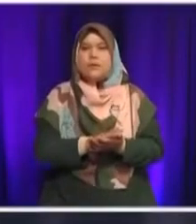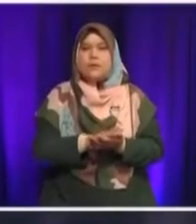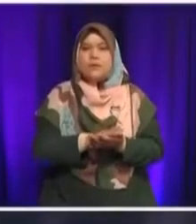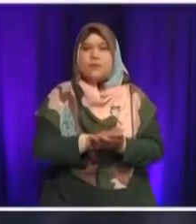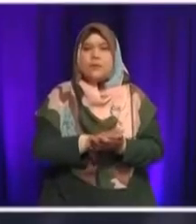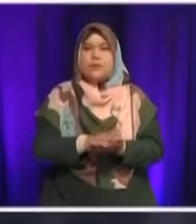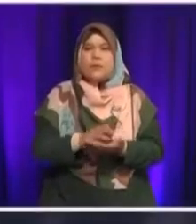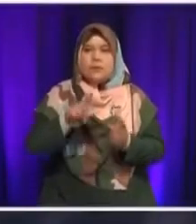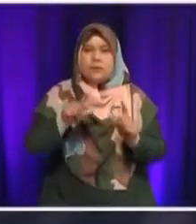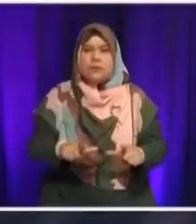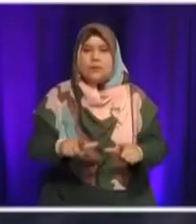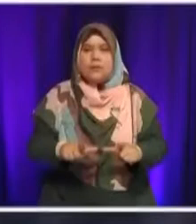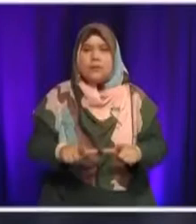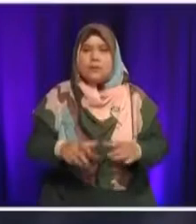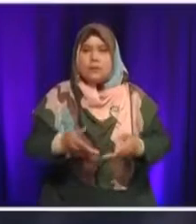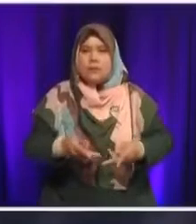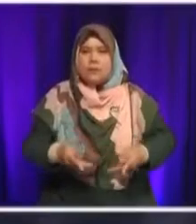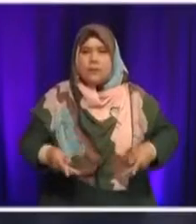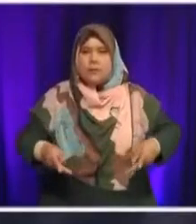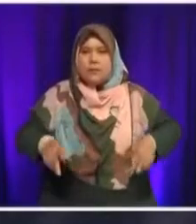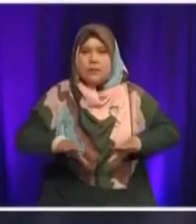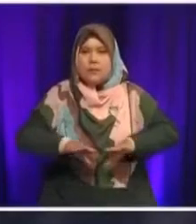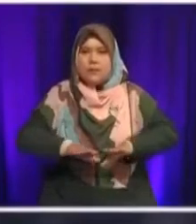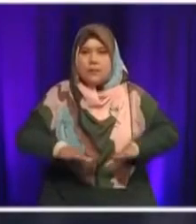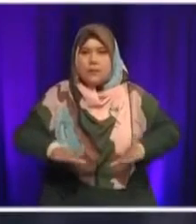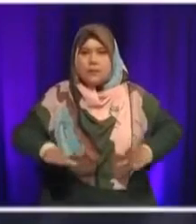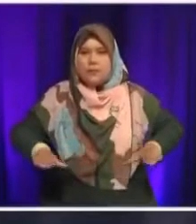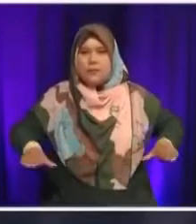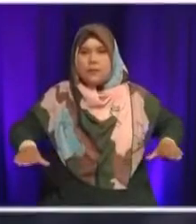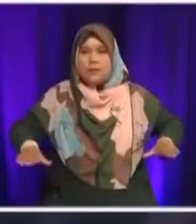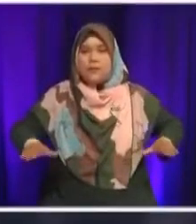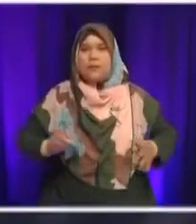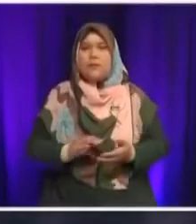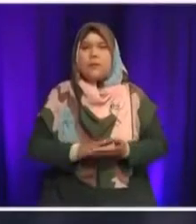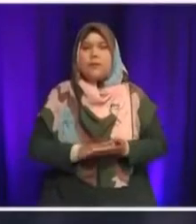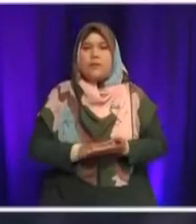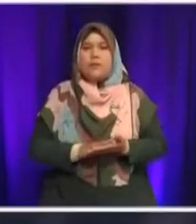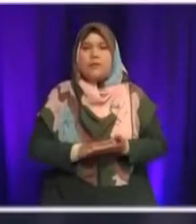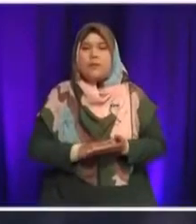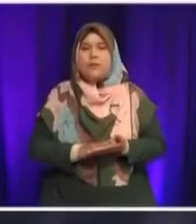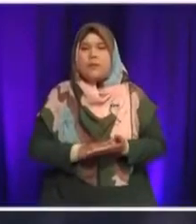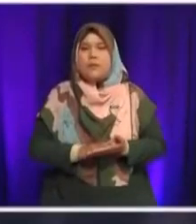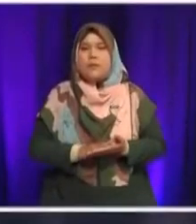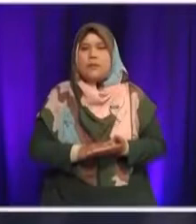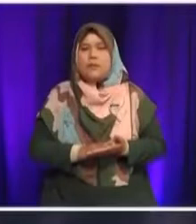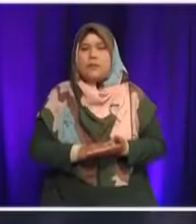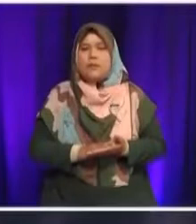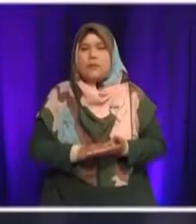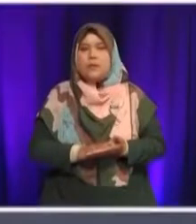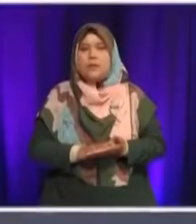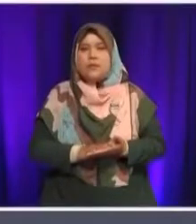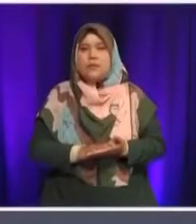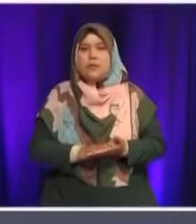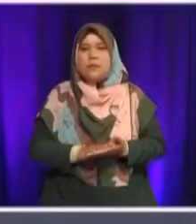kepingan mana Oke kita letakkan di atas kepingan mana Oke di bagian tengah Oke Baik